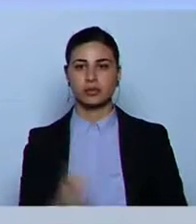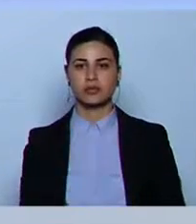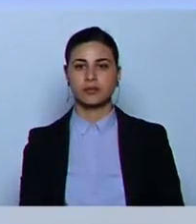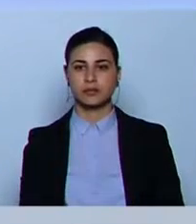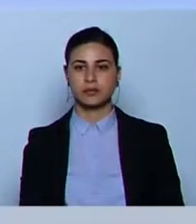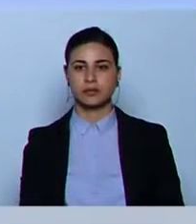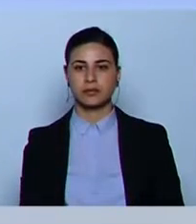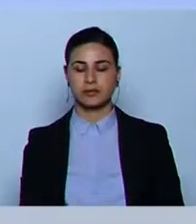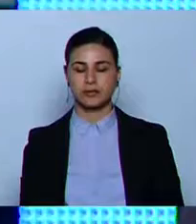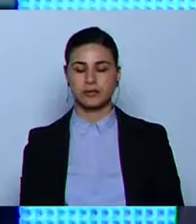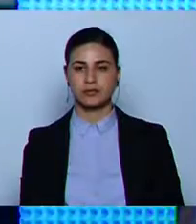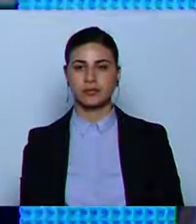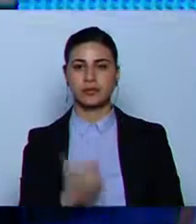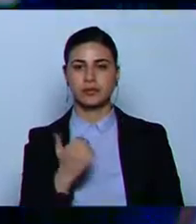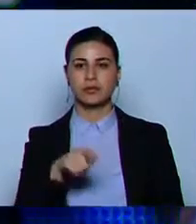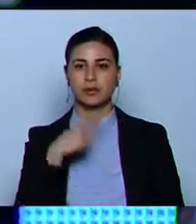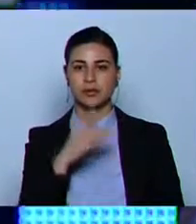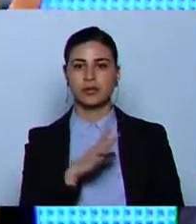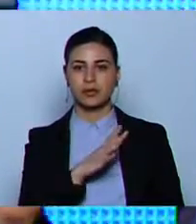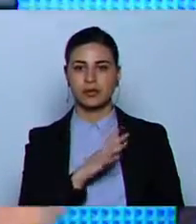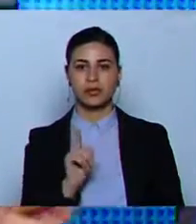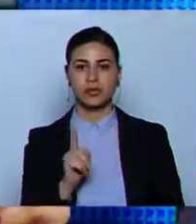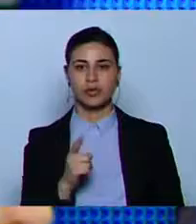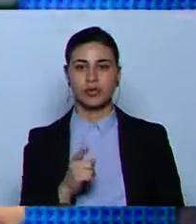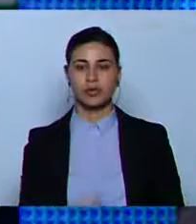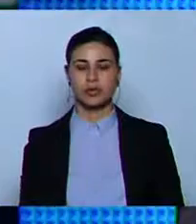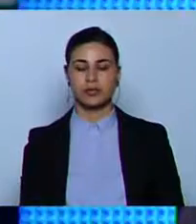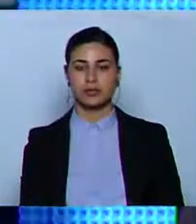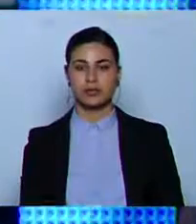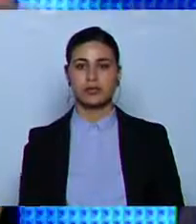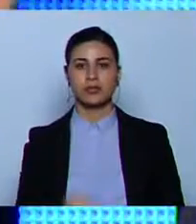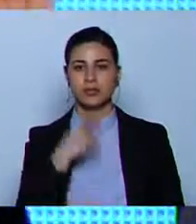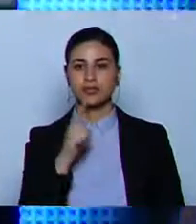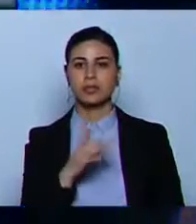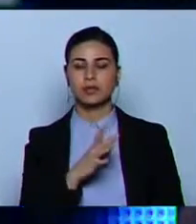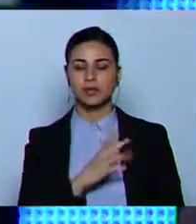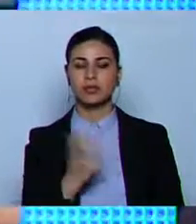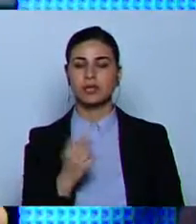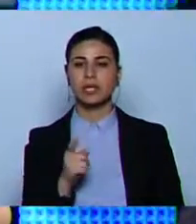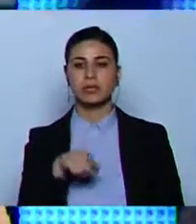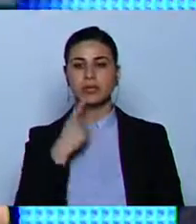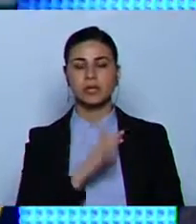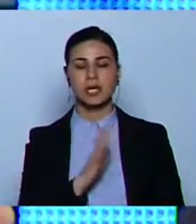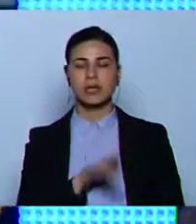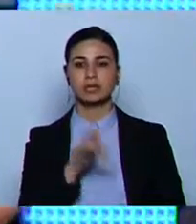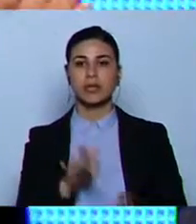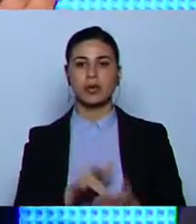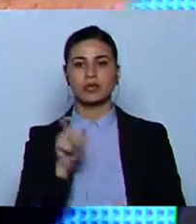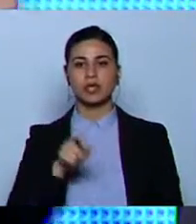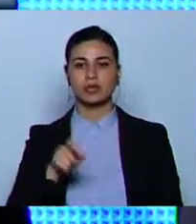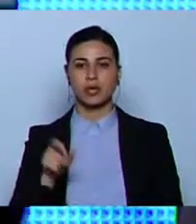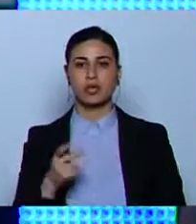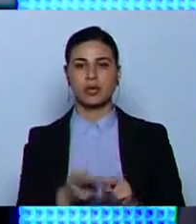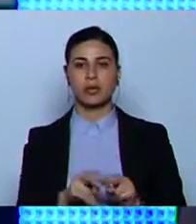და შემდეგობა. მიხეილ, აი თქვენ ბძანეთ რატომ არ საუბრობსო? დიახ, რაღა რატომ არ საუბრობს სამოქალაქო საზოგადოება